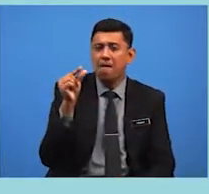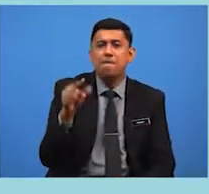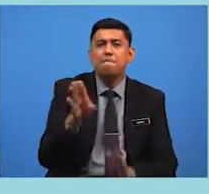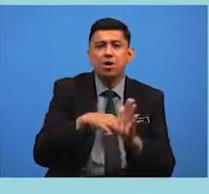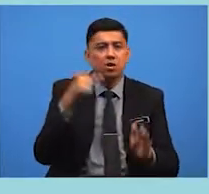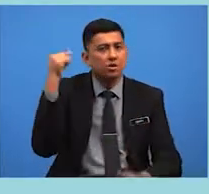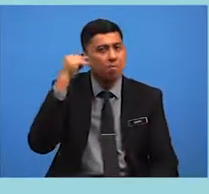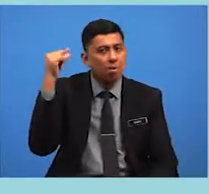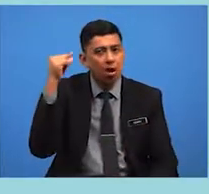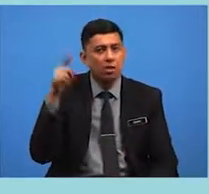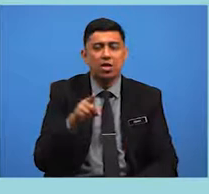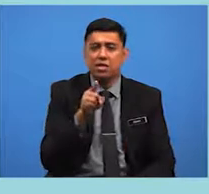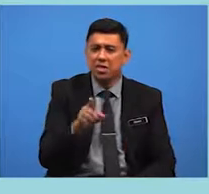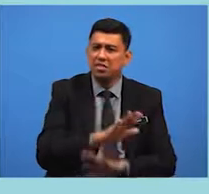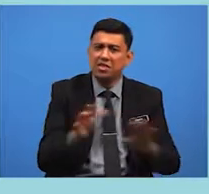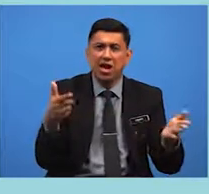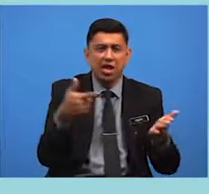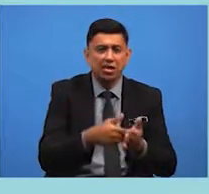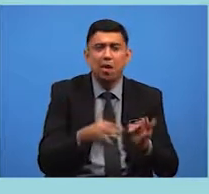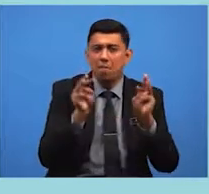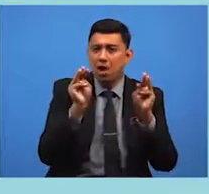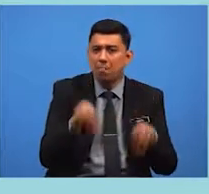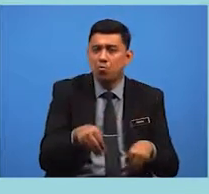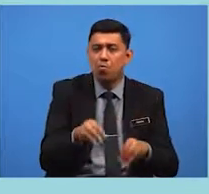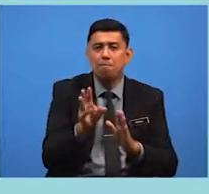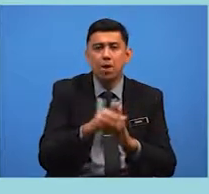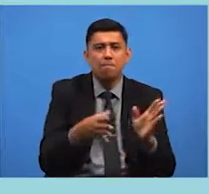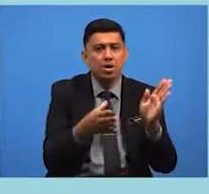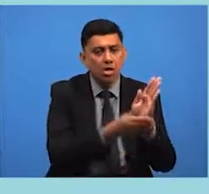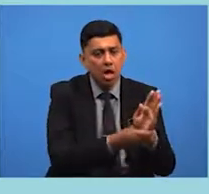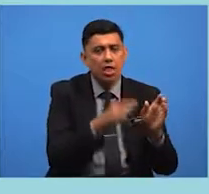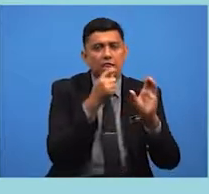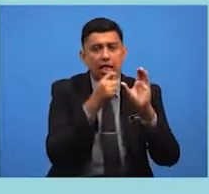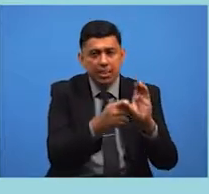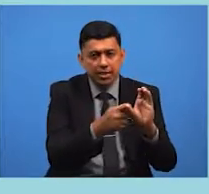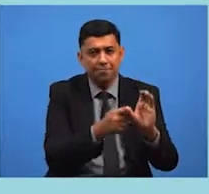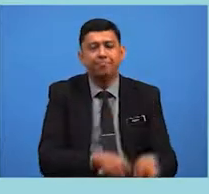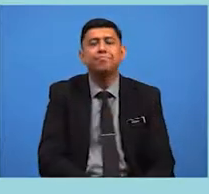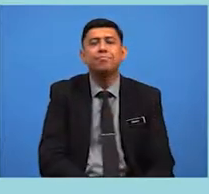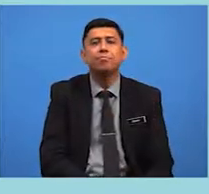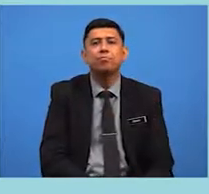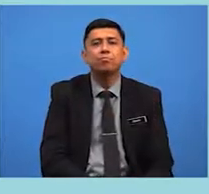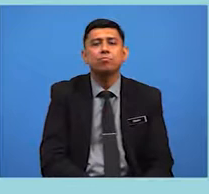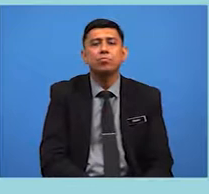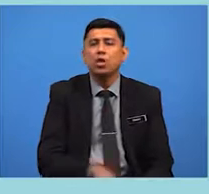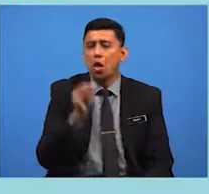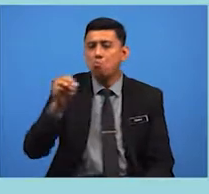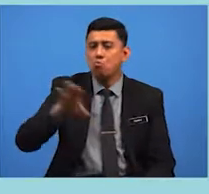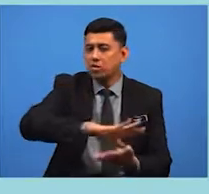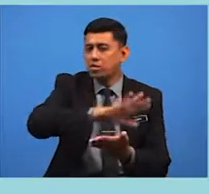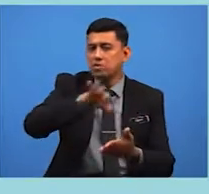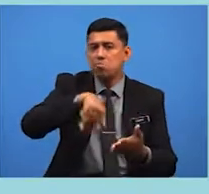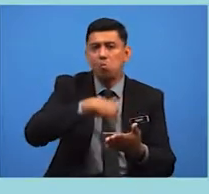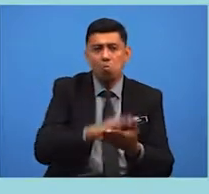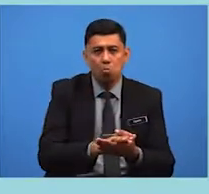bergema. Dia tidak lagi mampu menombat tahta. Murid